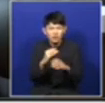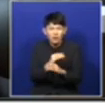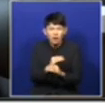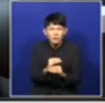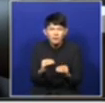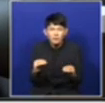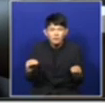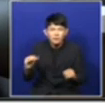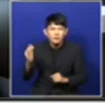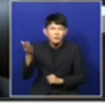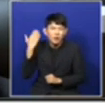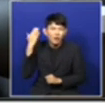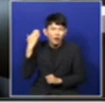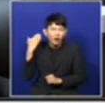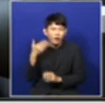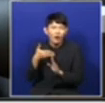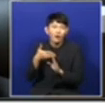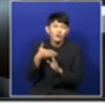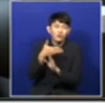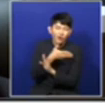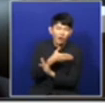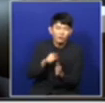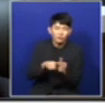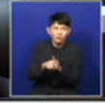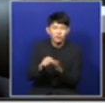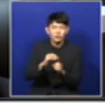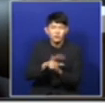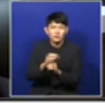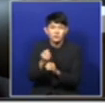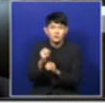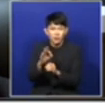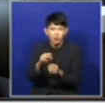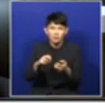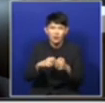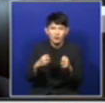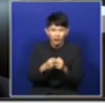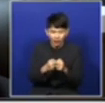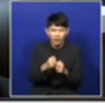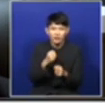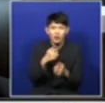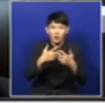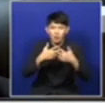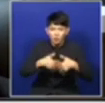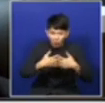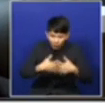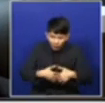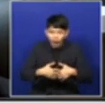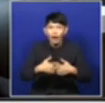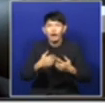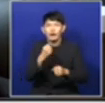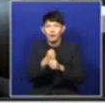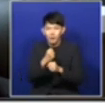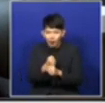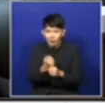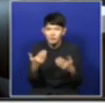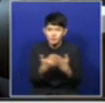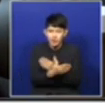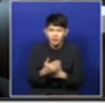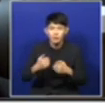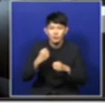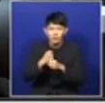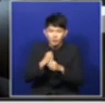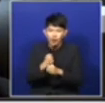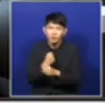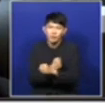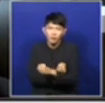ในอดีตก่อนเหตุการณ์โควิด2019ทำให้เกิดกระบวนการผลิตทำให้เกิดกระบวนการจ้างงานต่อเนื่องท่